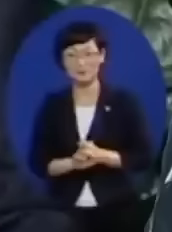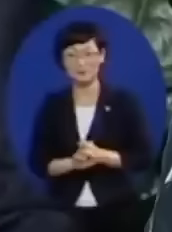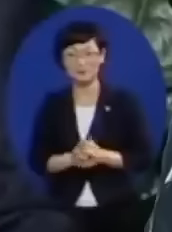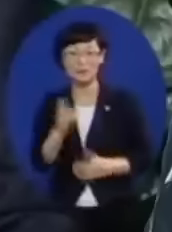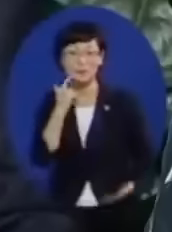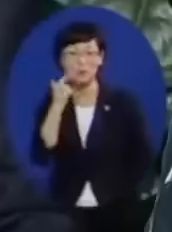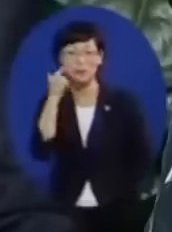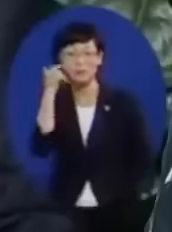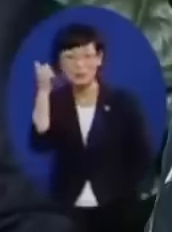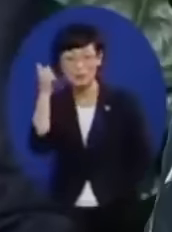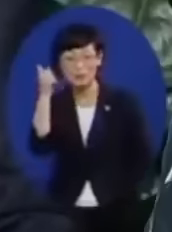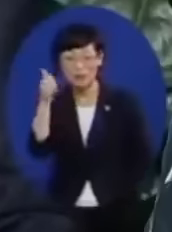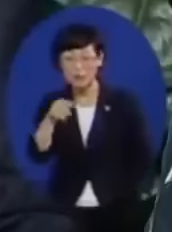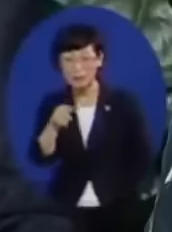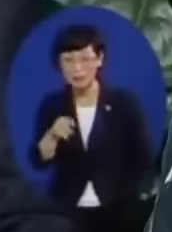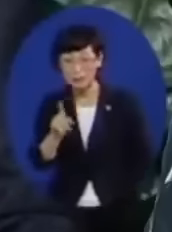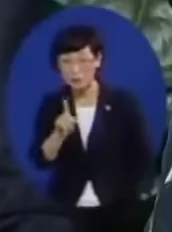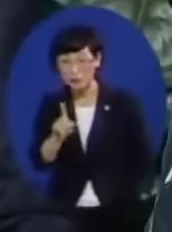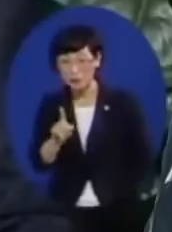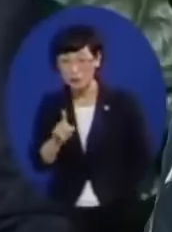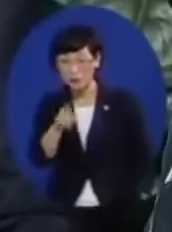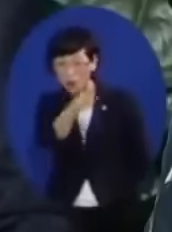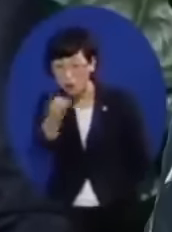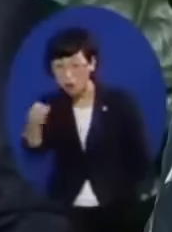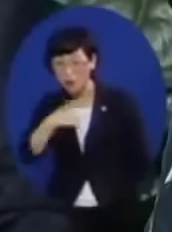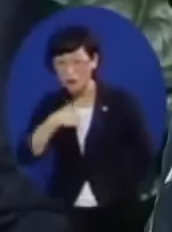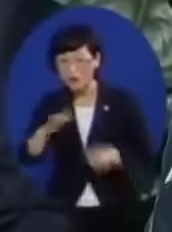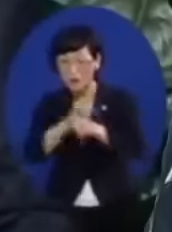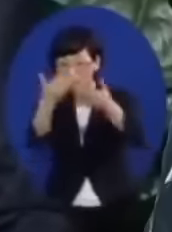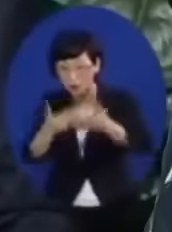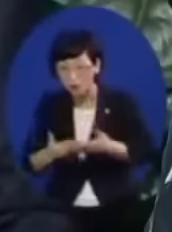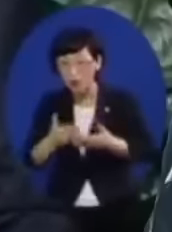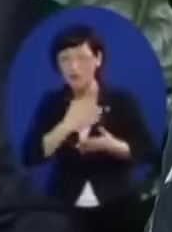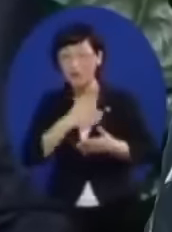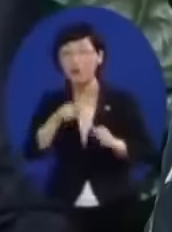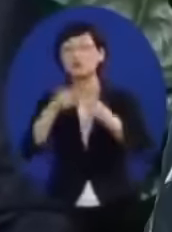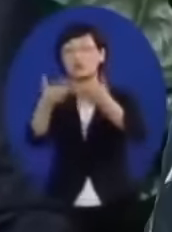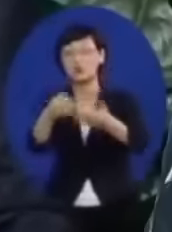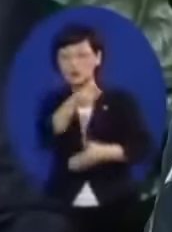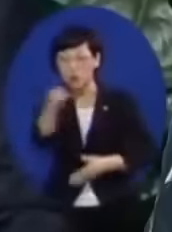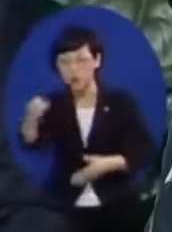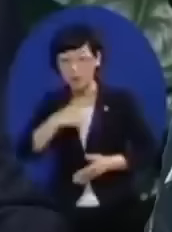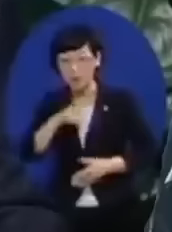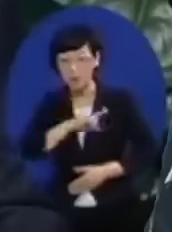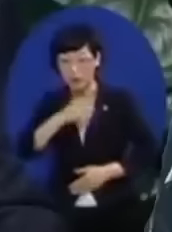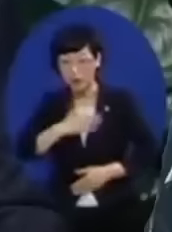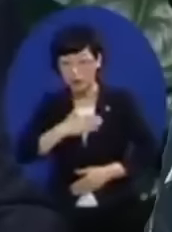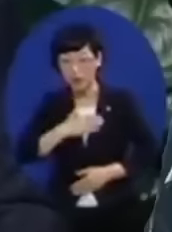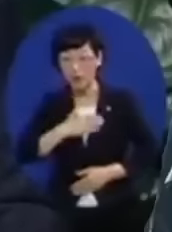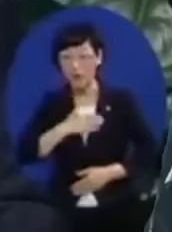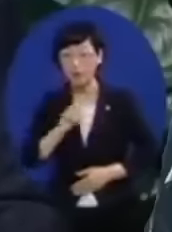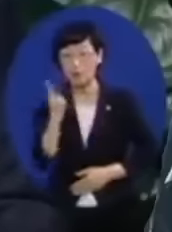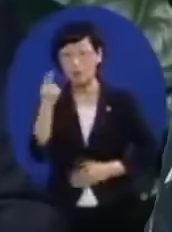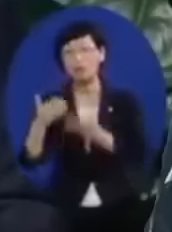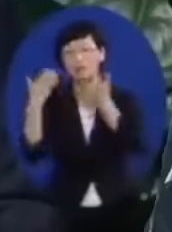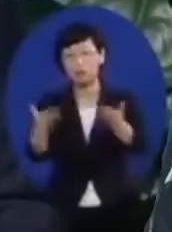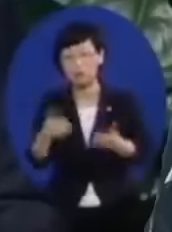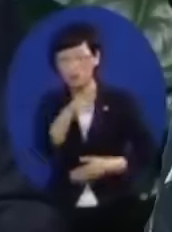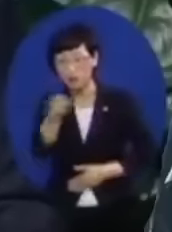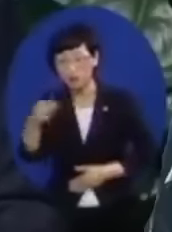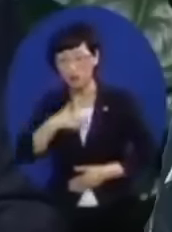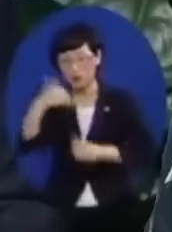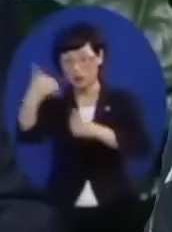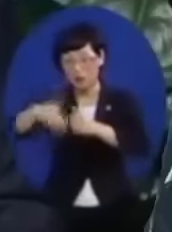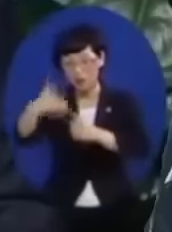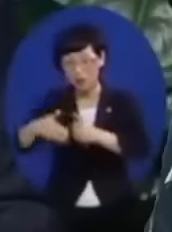제가 나를 사랑한 적 내가 저를 건지리라. 제가 내 이름을 안 적 내가 저를 높이리라. 제가 내게